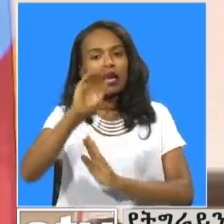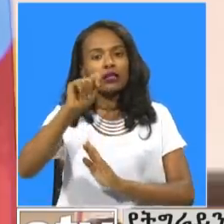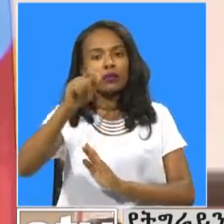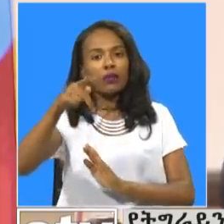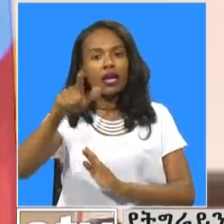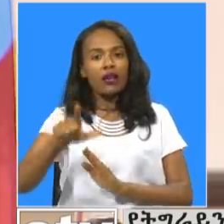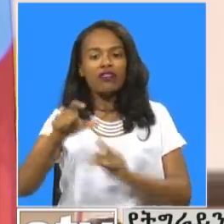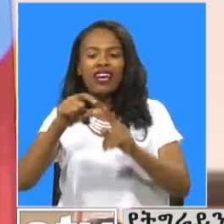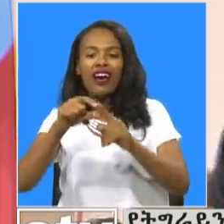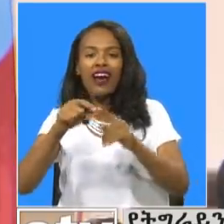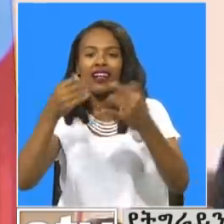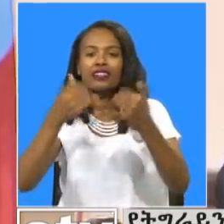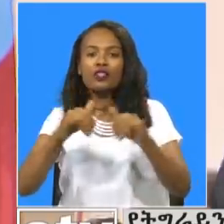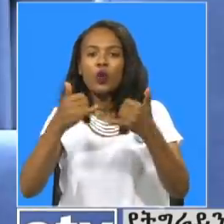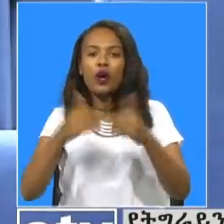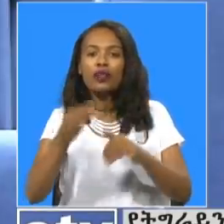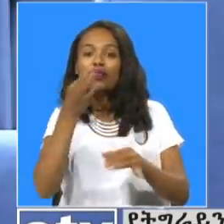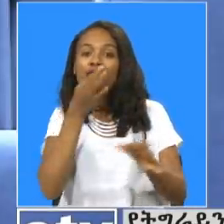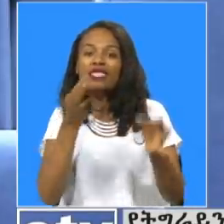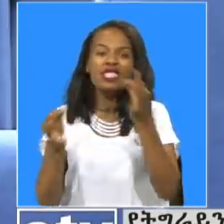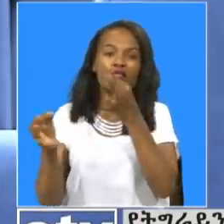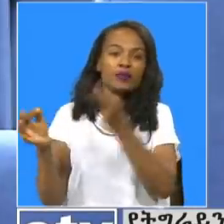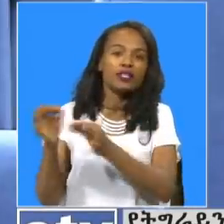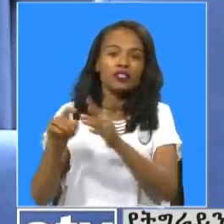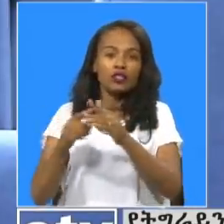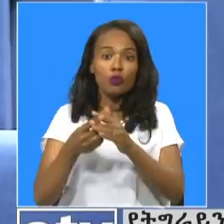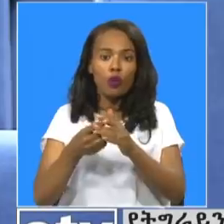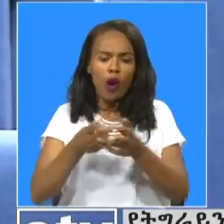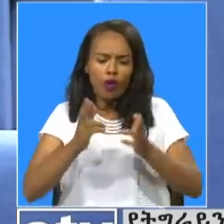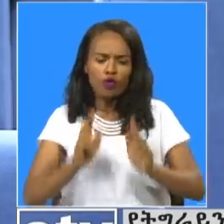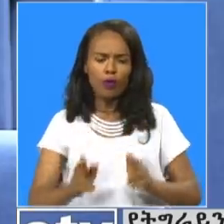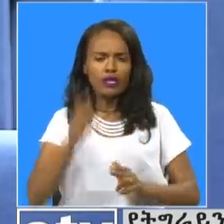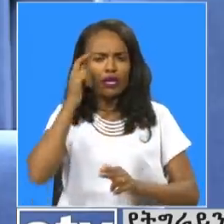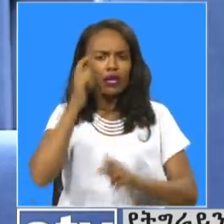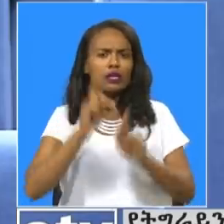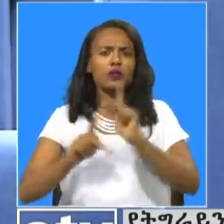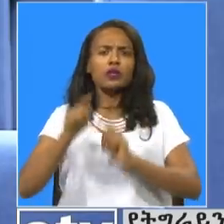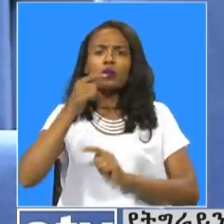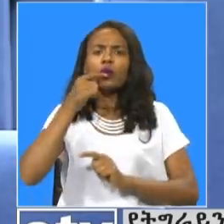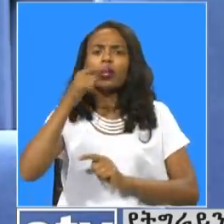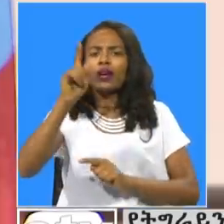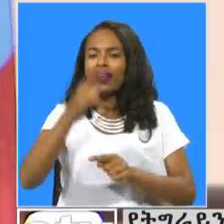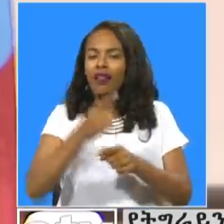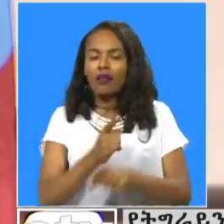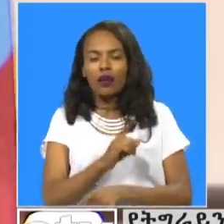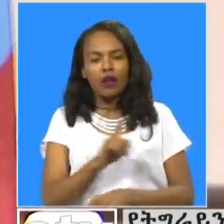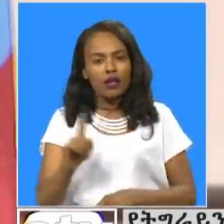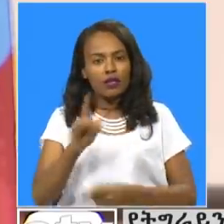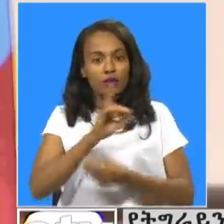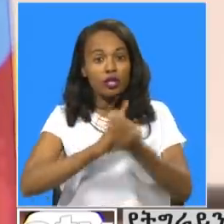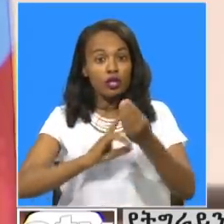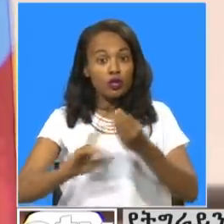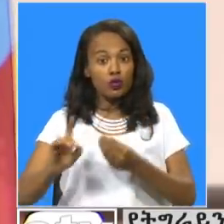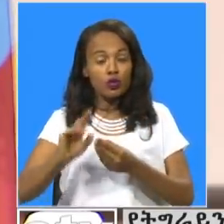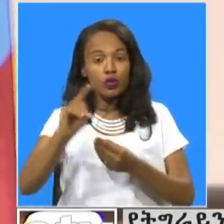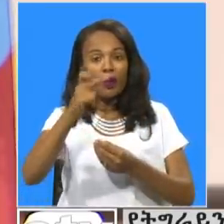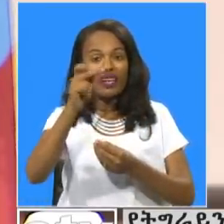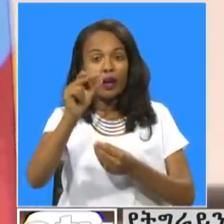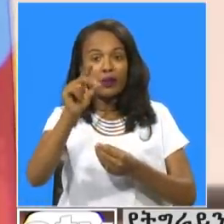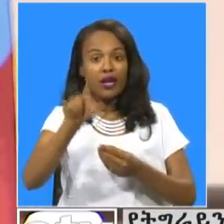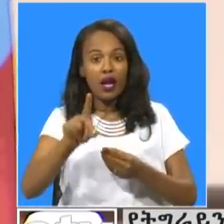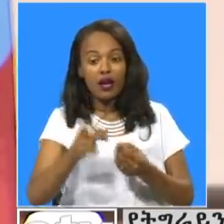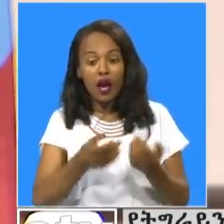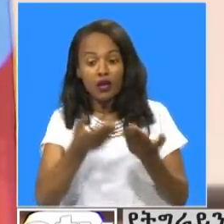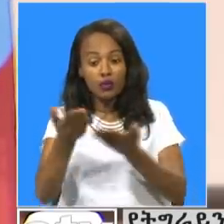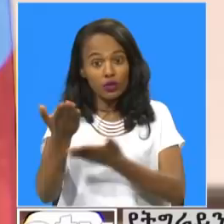ቲፒኤልኤፍ የቃላት ጨዋታ ስድድብ ሲጀምሩ አውቶማቲካሊ የትግራይ ህዝብ ተብሎ ይነገራል። ትክክል አይደለም። ክልሉ ለማዳበሪያ አቅርቦት የነበረበትን